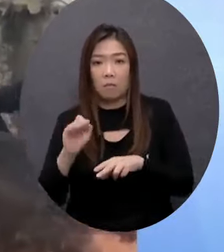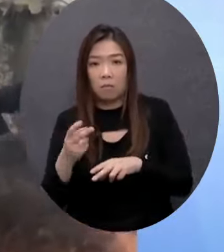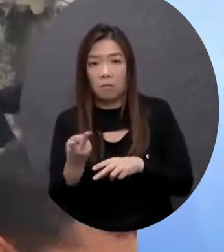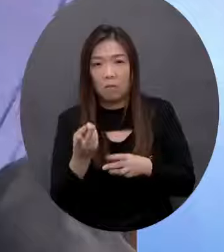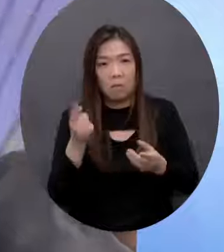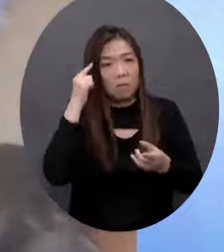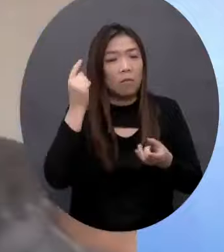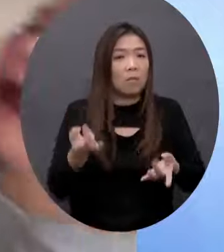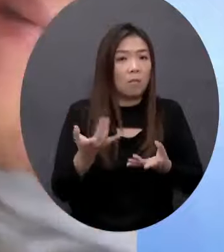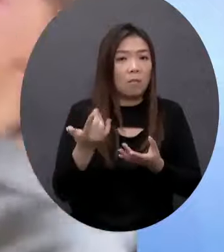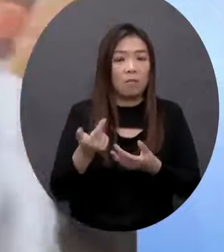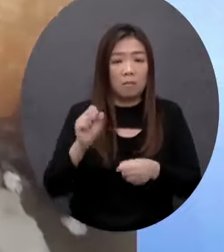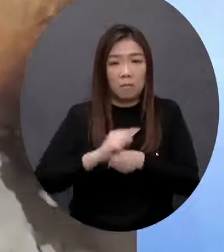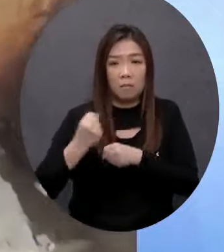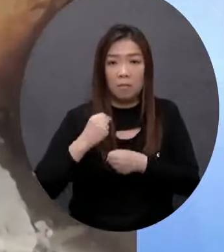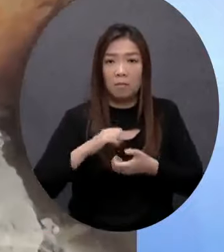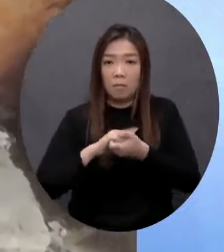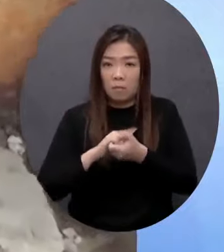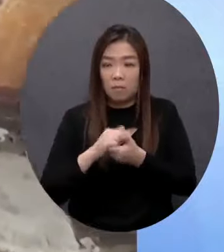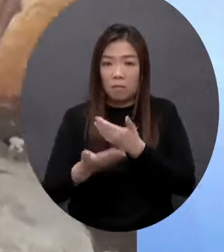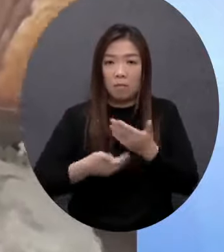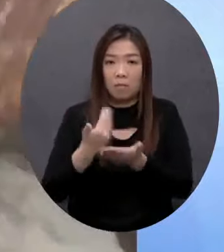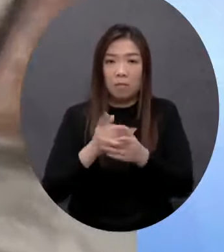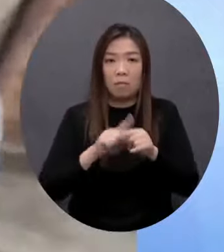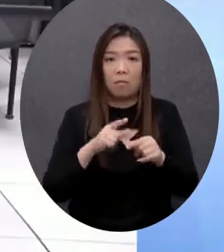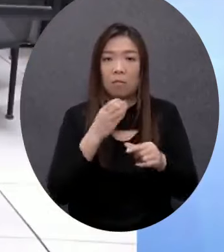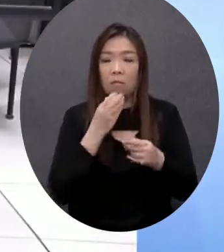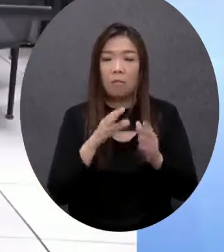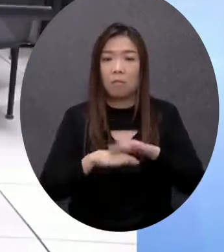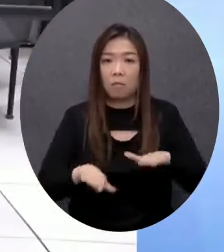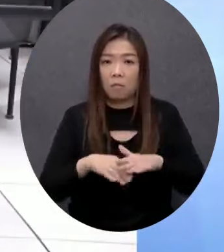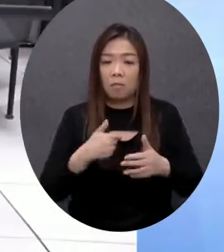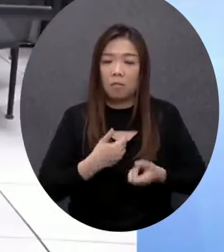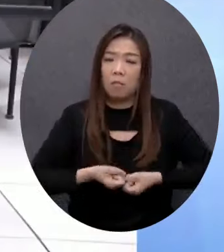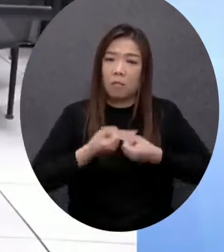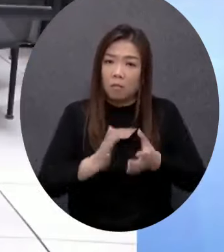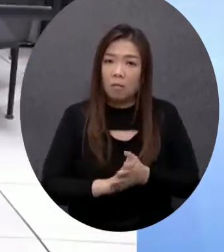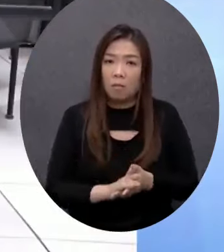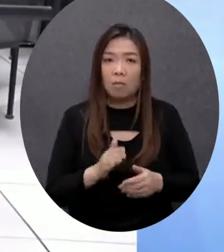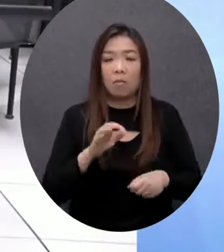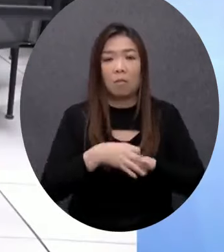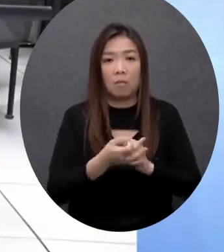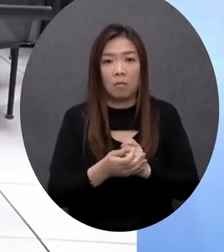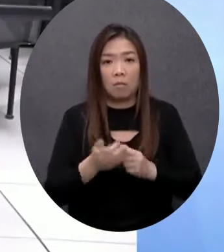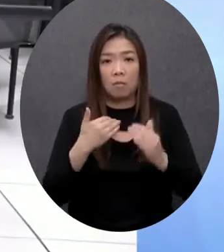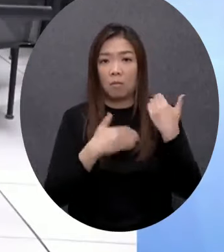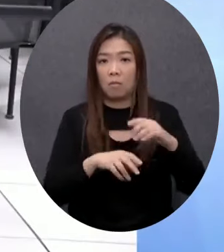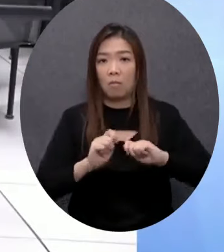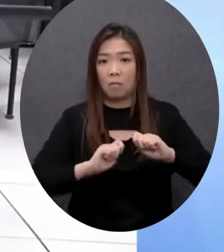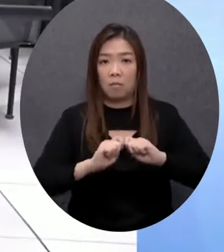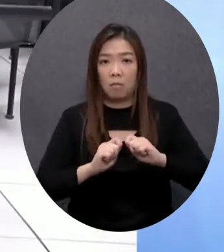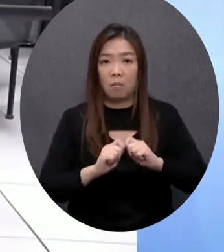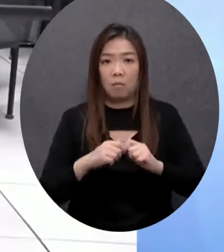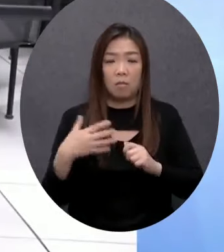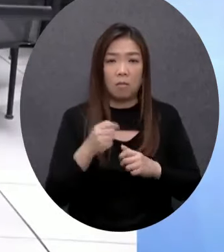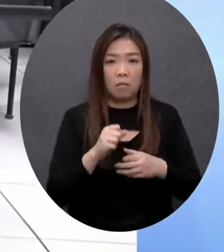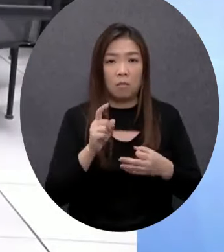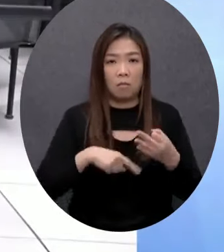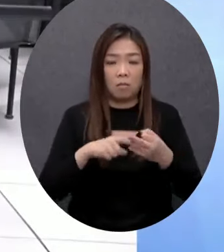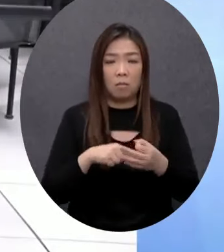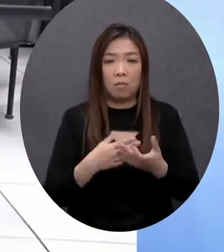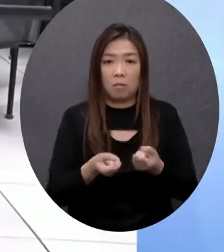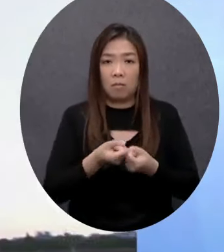合作，為恢復中東和平作出貢獻。國際貨幣基金組織前副總裁朱文接受央視訪問